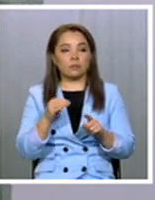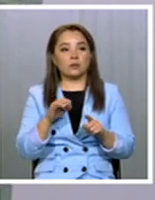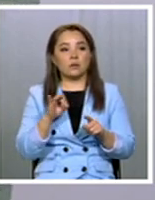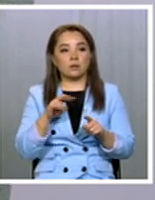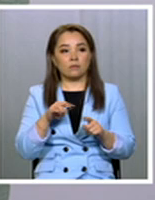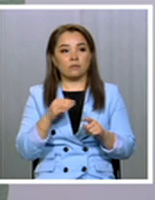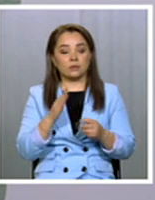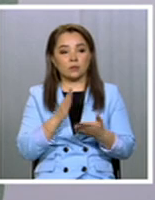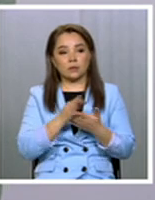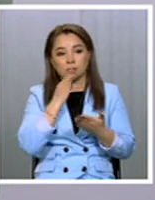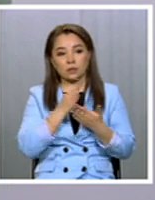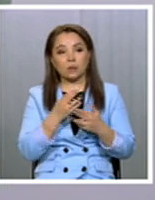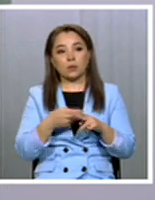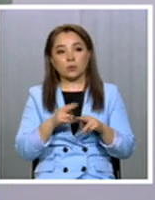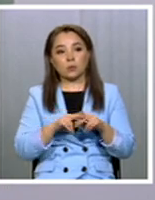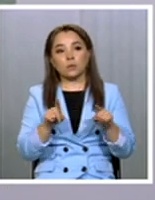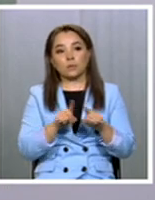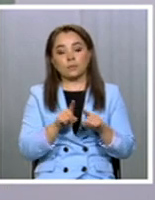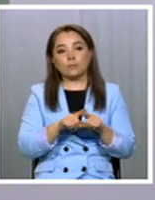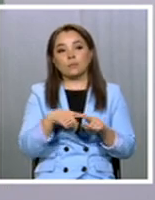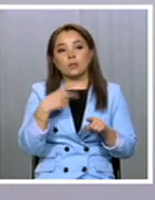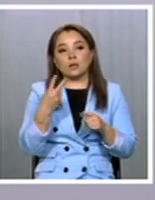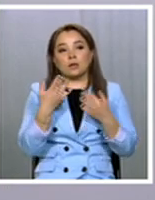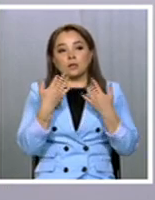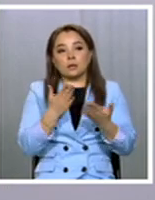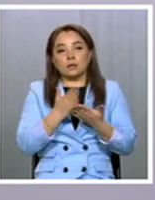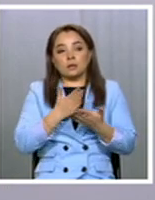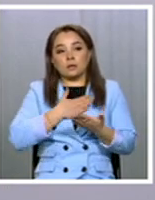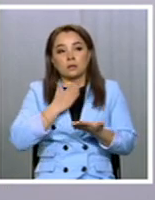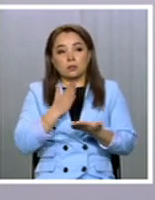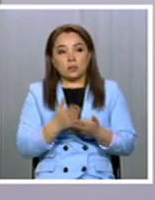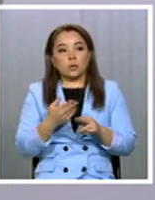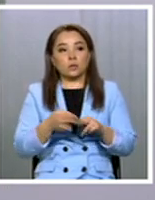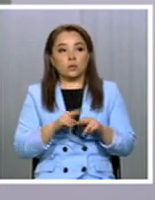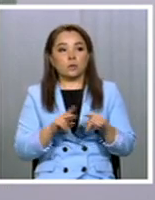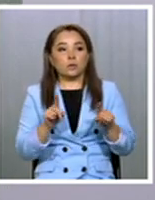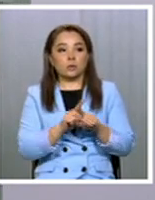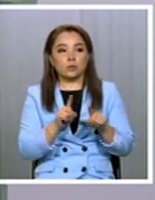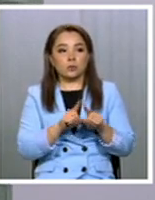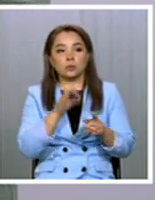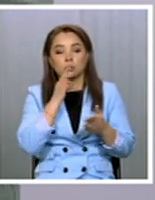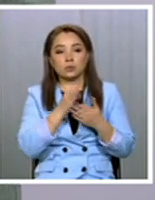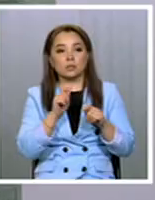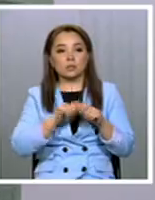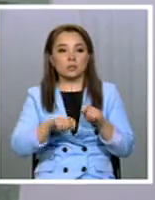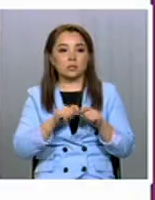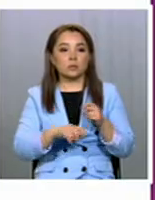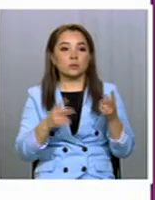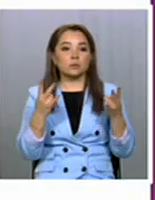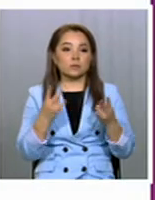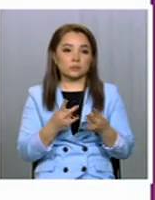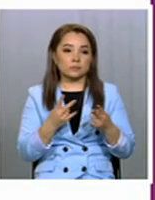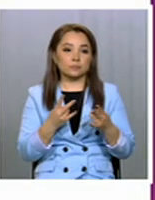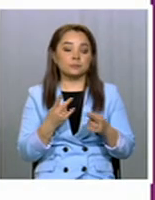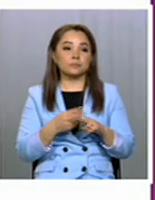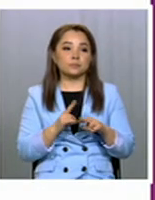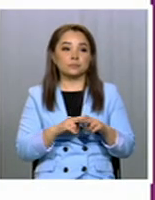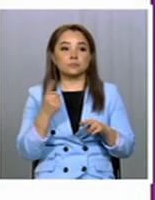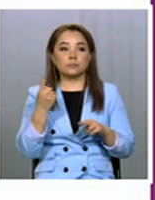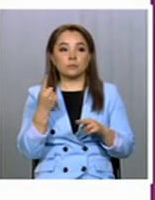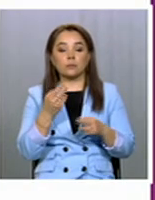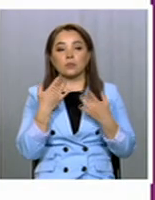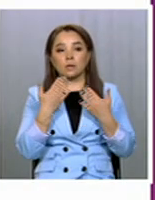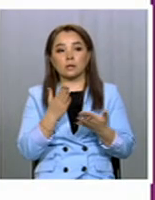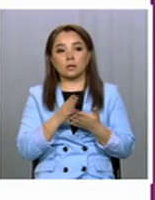болатын. Яғни мұнда екі шарт бар бізде, сол екі шартты да тексеруіміз керек. Бірінші шартты